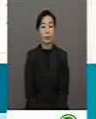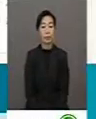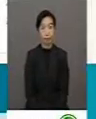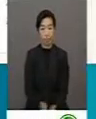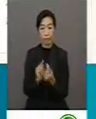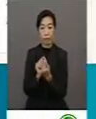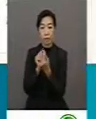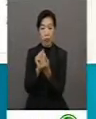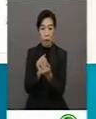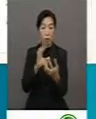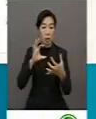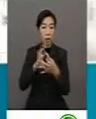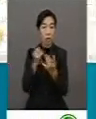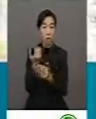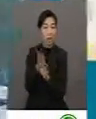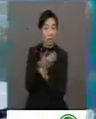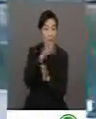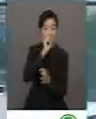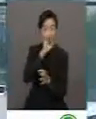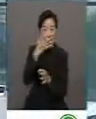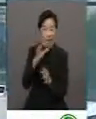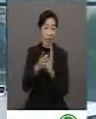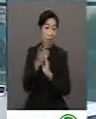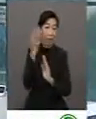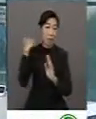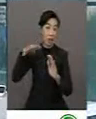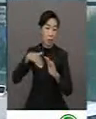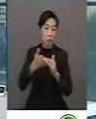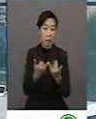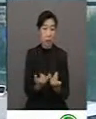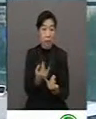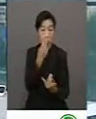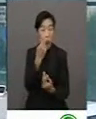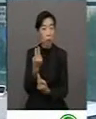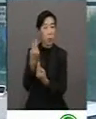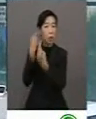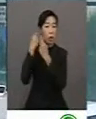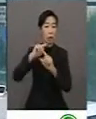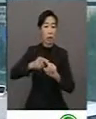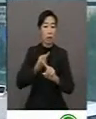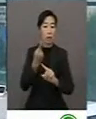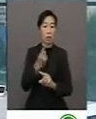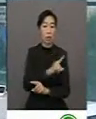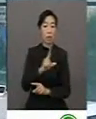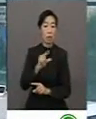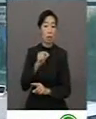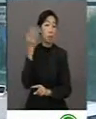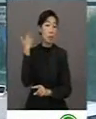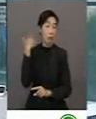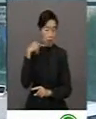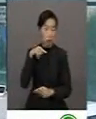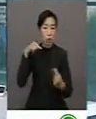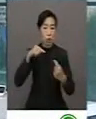มาดูต่อนะครับที่ประเด็นที่เราเกาะติดกันมาตั้งแต่สัปดาห์ที่แล้วฮะถ้าย้อนกลับไปก็ตั้งแต่วันที่20มกราคมนะฮะหลังจาก